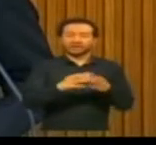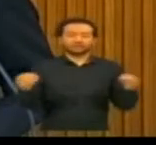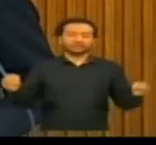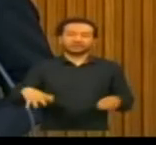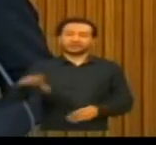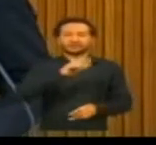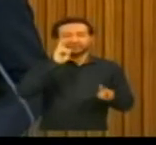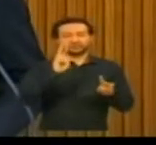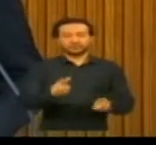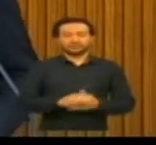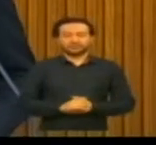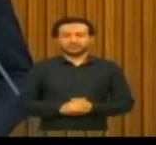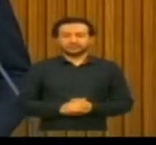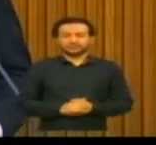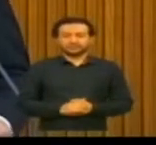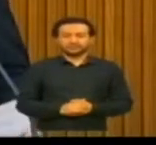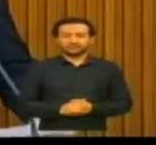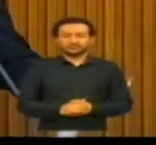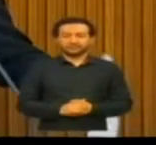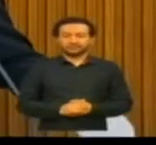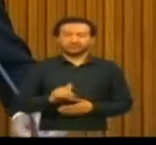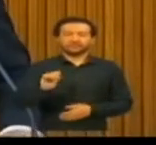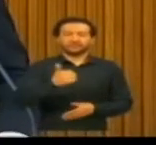birlikte görüyoruz. Değerli arkadaşlarım,